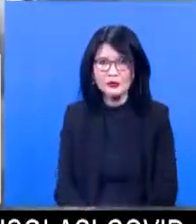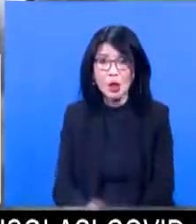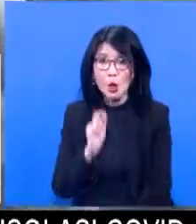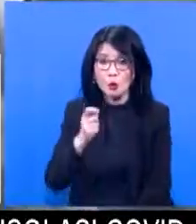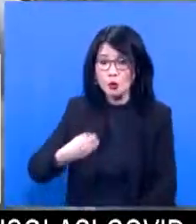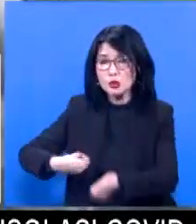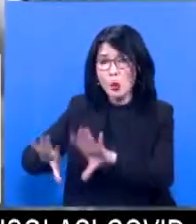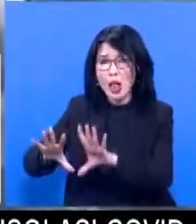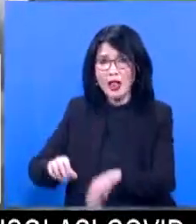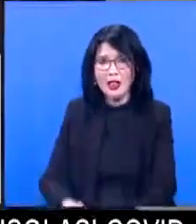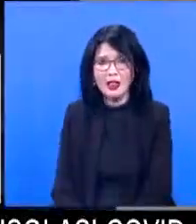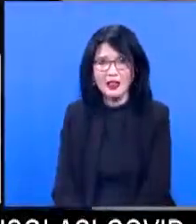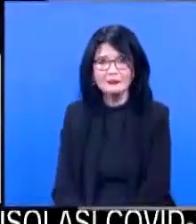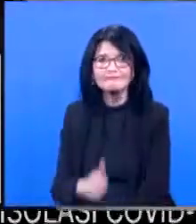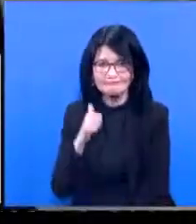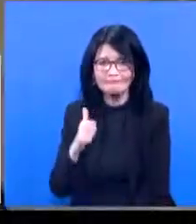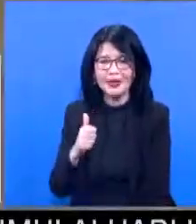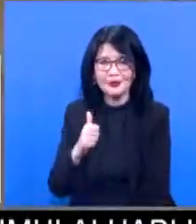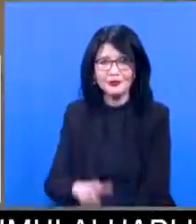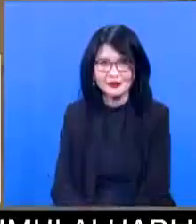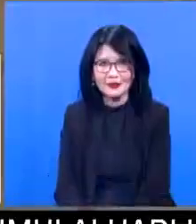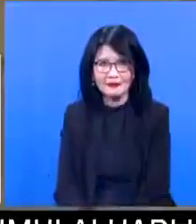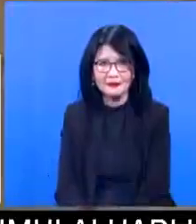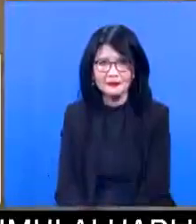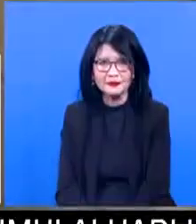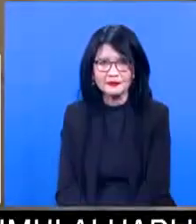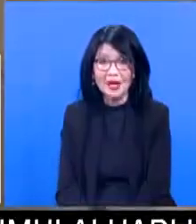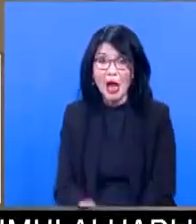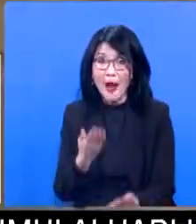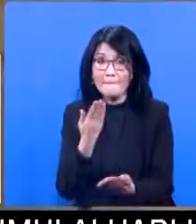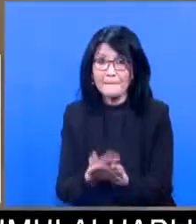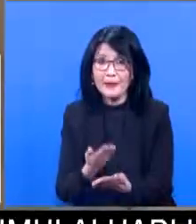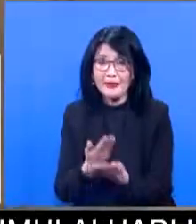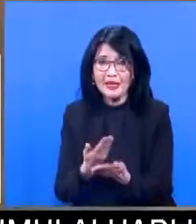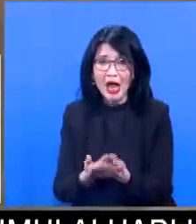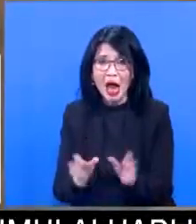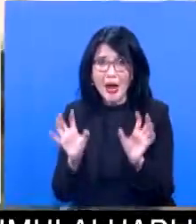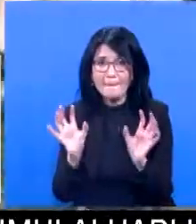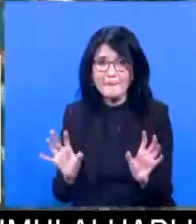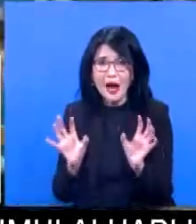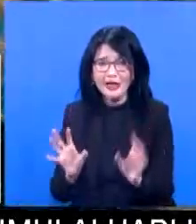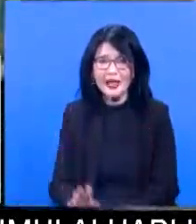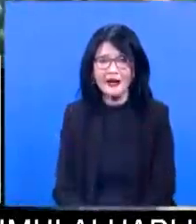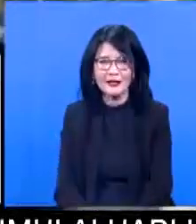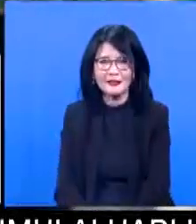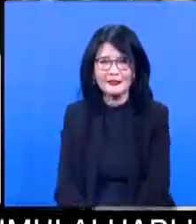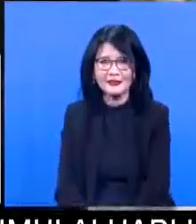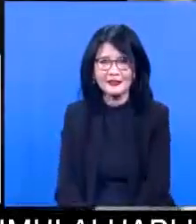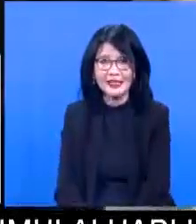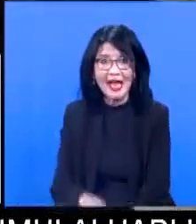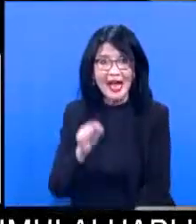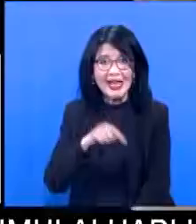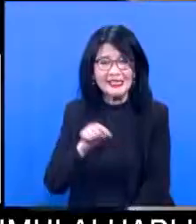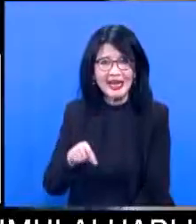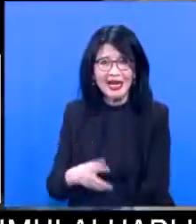pemasarannya juga lumayan ya. Permintaan pasar terhadap melon jenis Golden Aroma cukup banyak. Kini